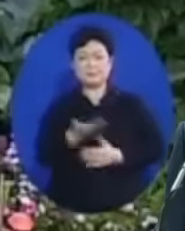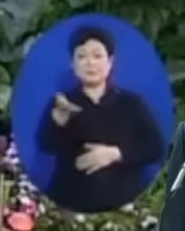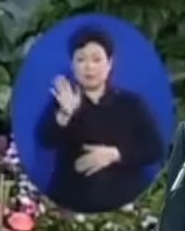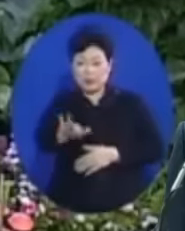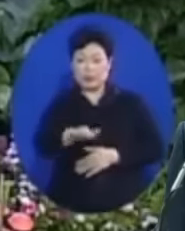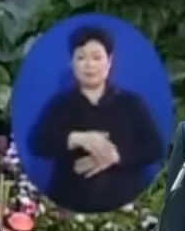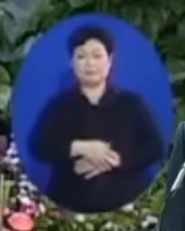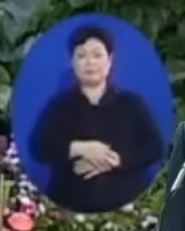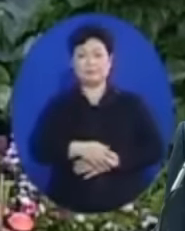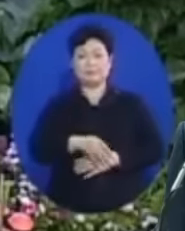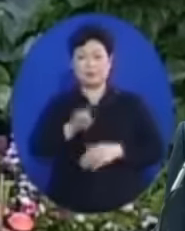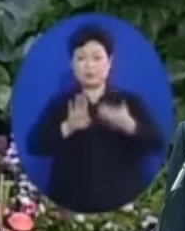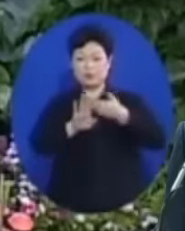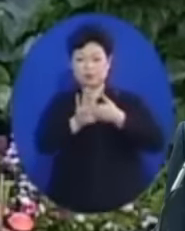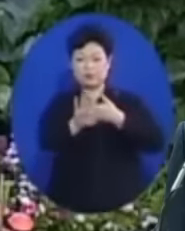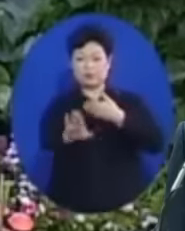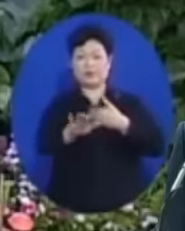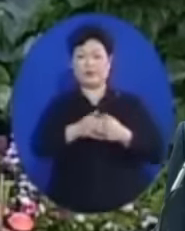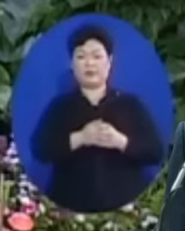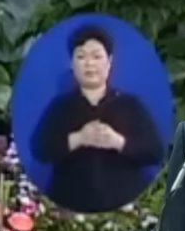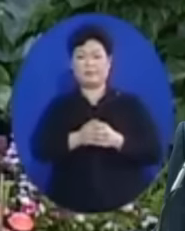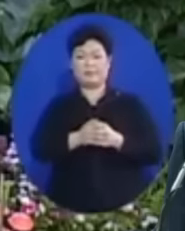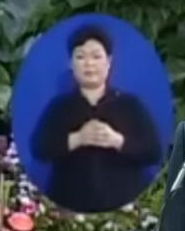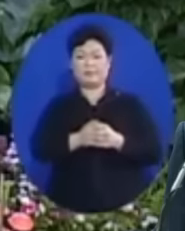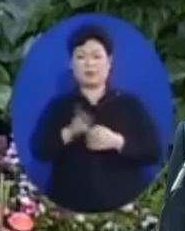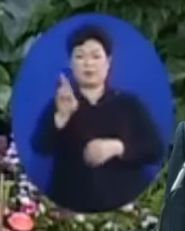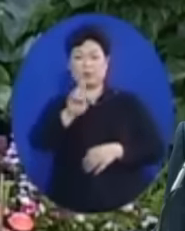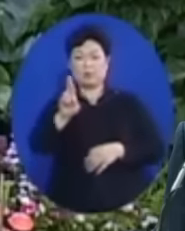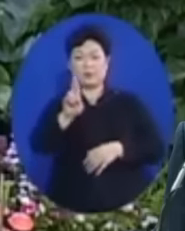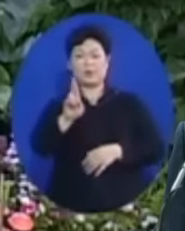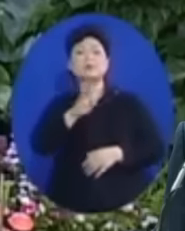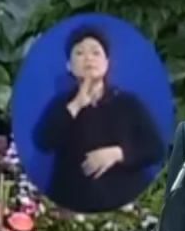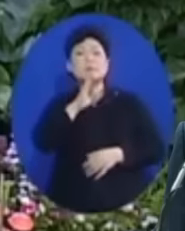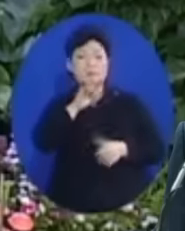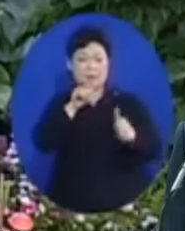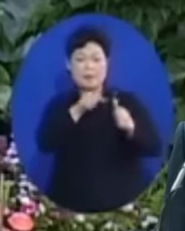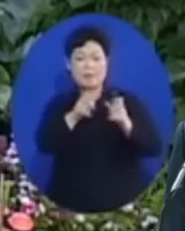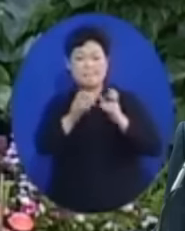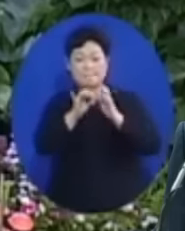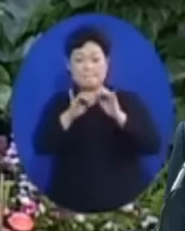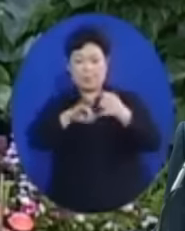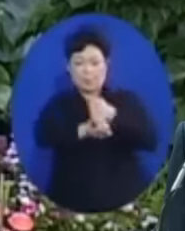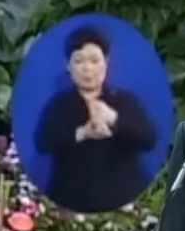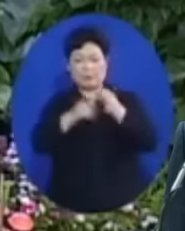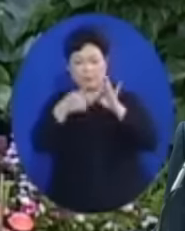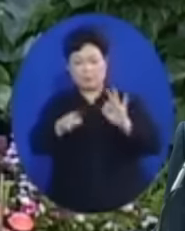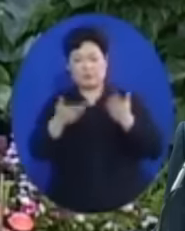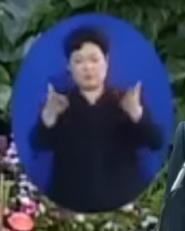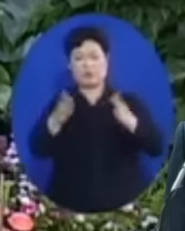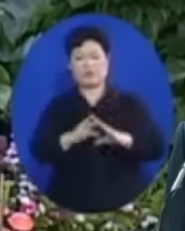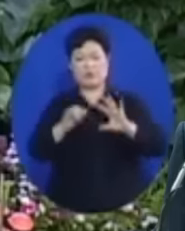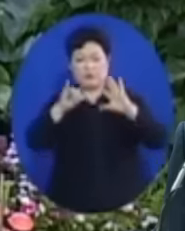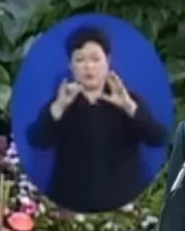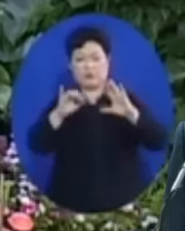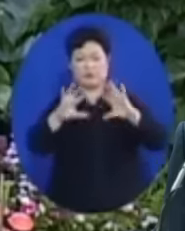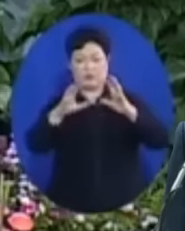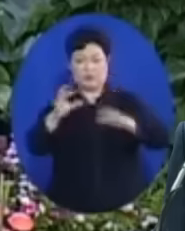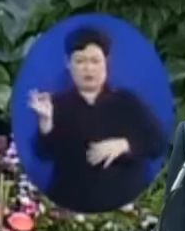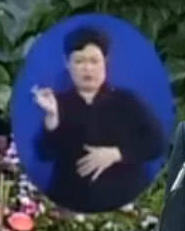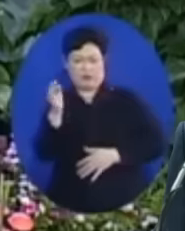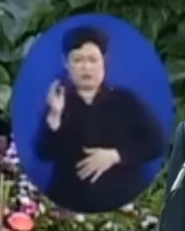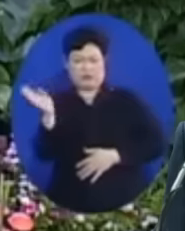그러나 그 이후에 그는 반드시 11조를 했고 세계 최대의 부자가 된